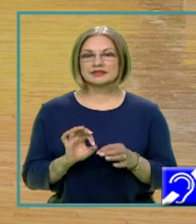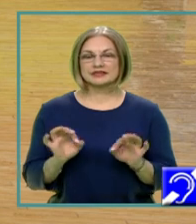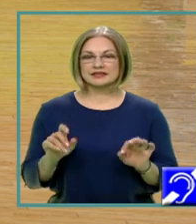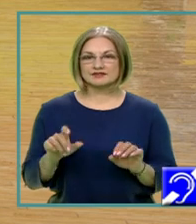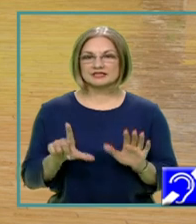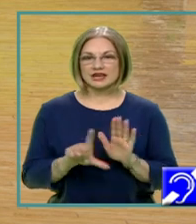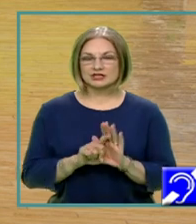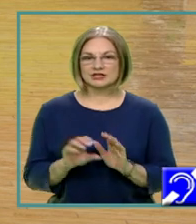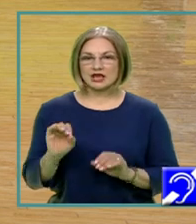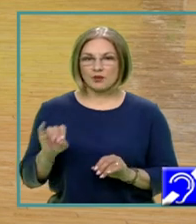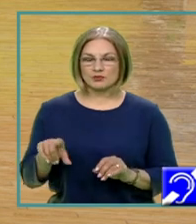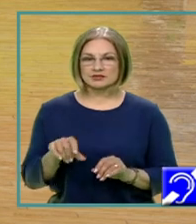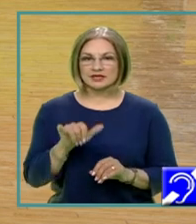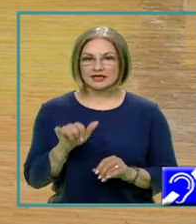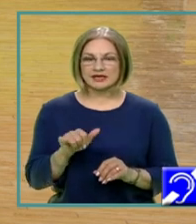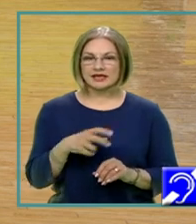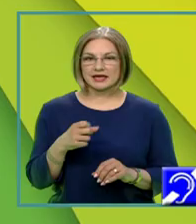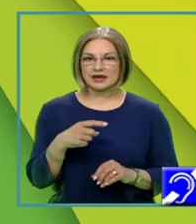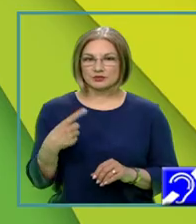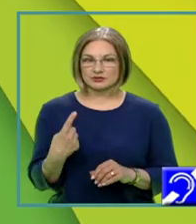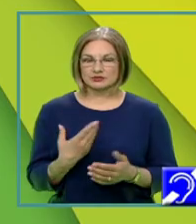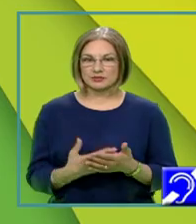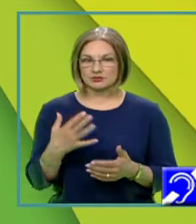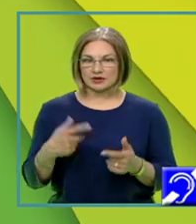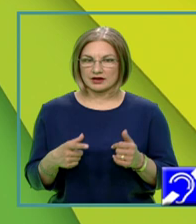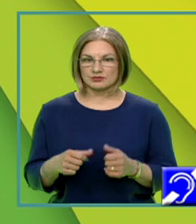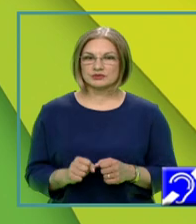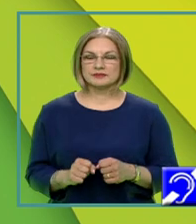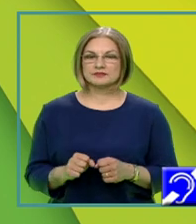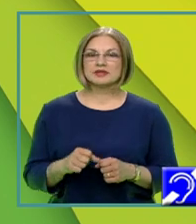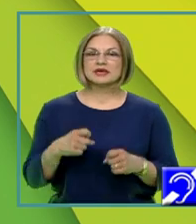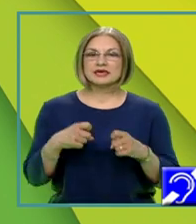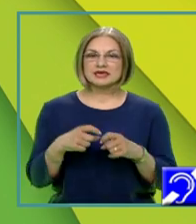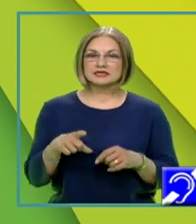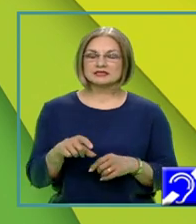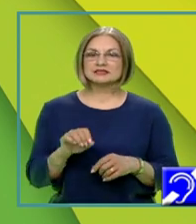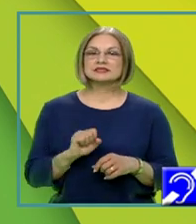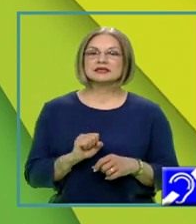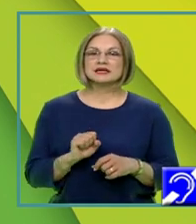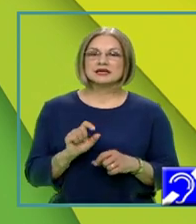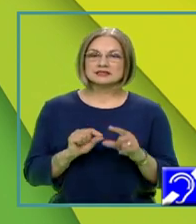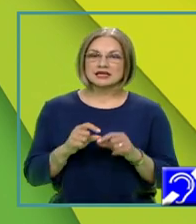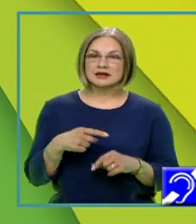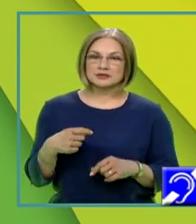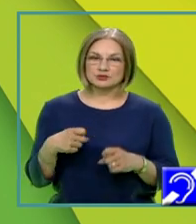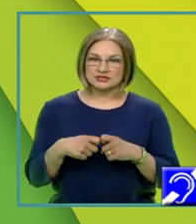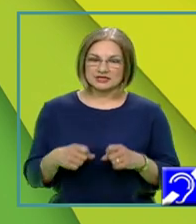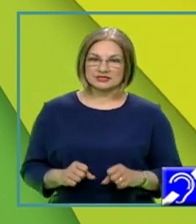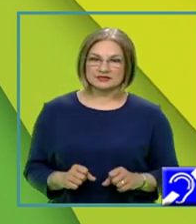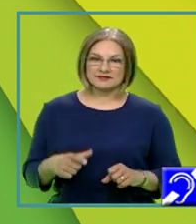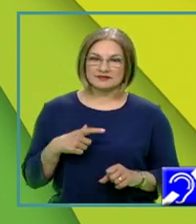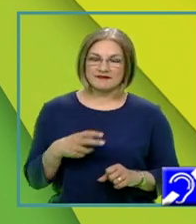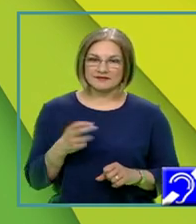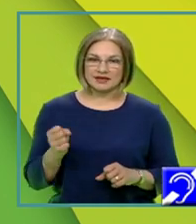yad2 cu minus 1 pentru a putea calcula x dar mie nu succes Deci Star music va fi egal cu x